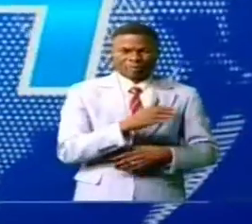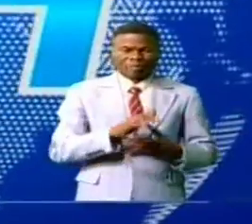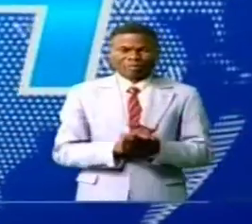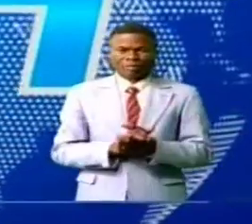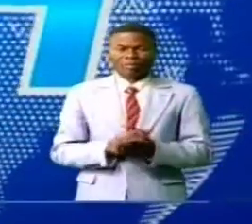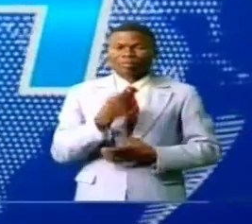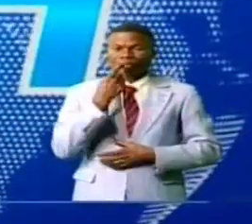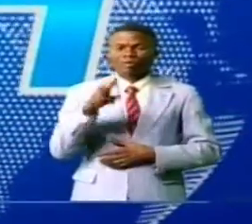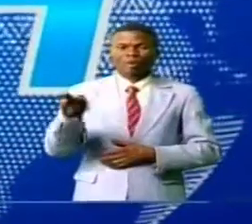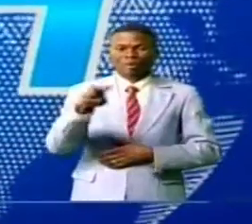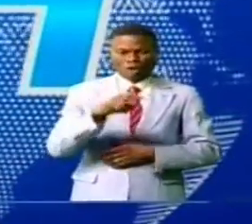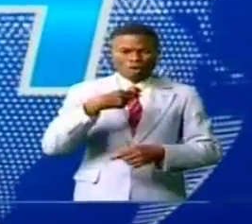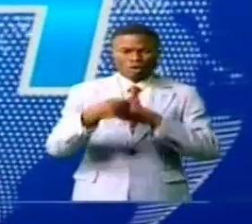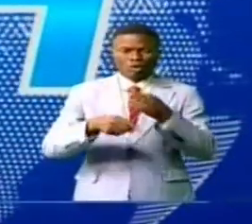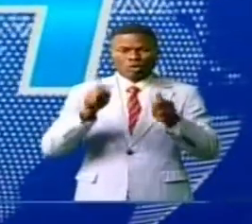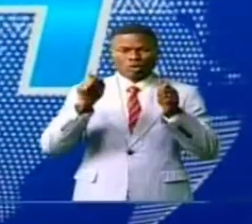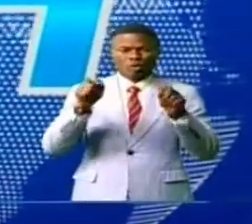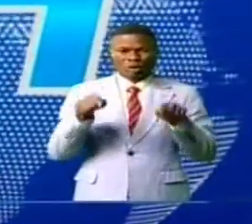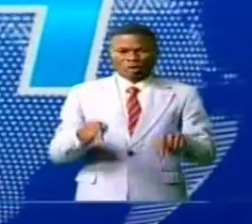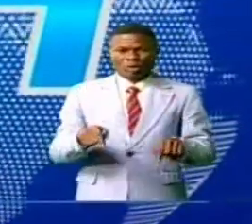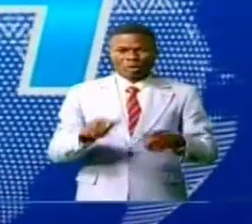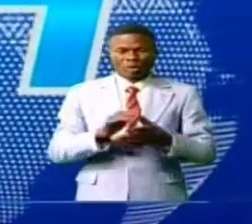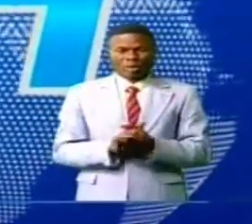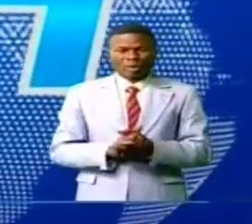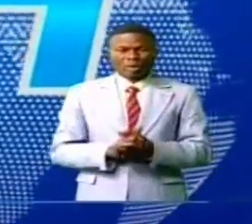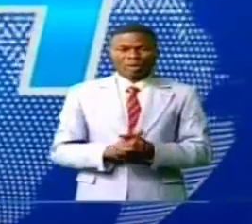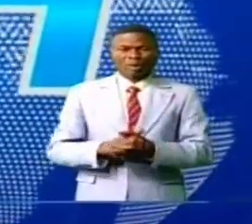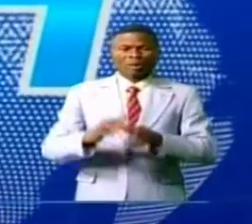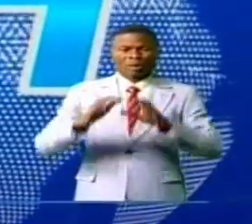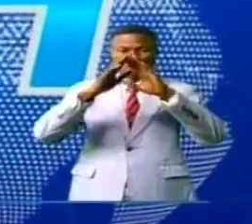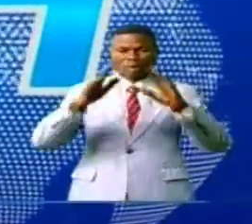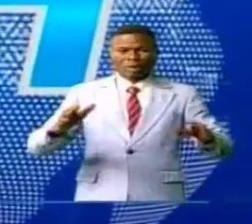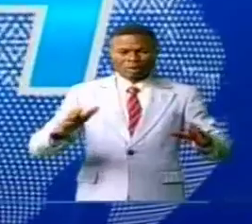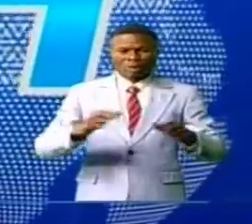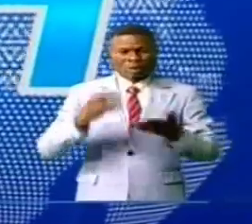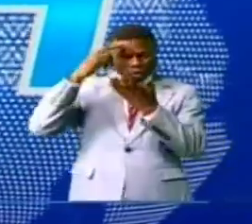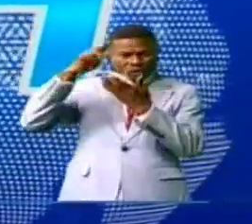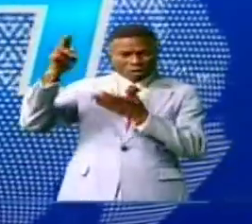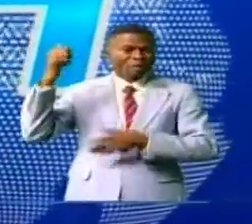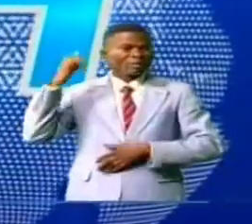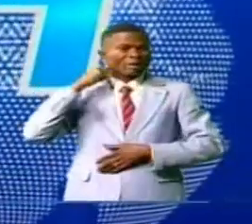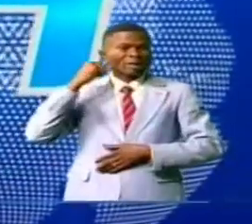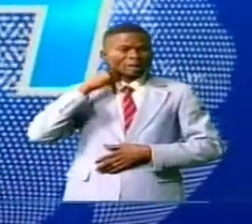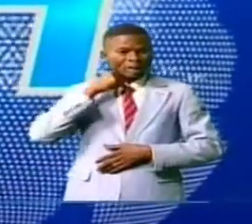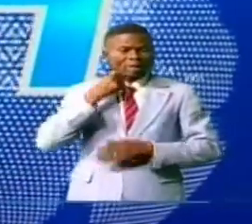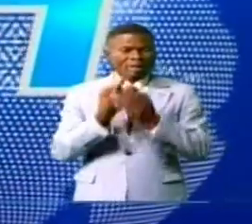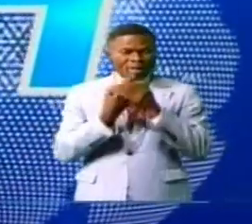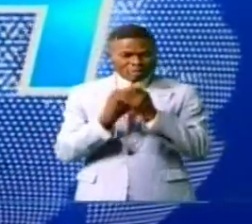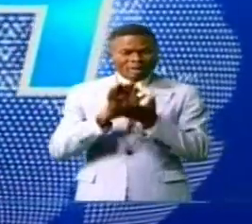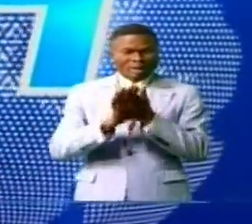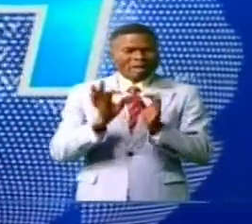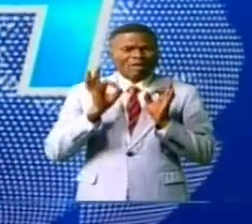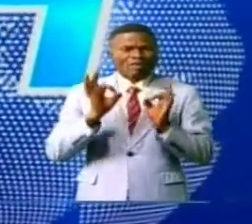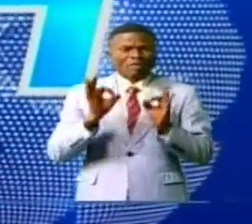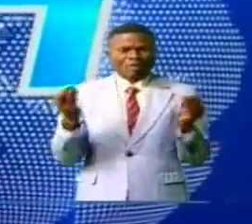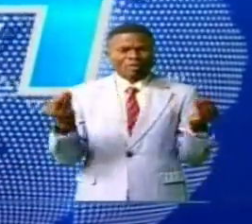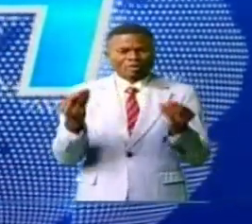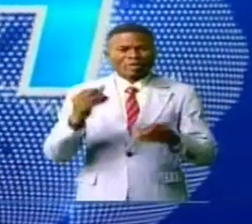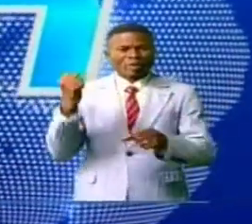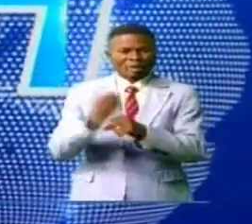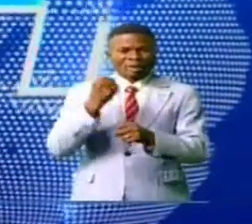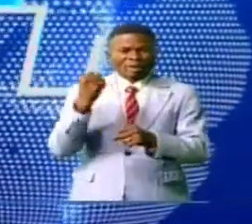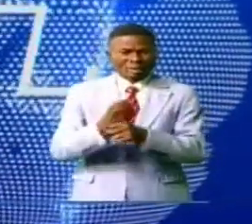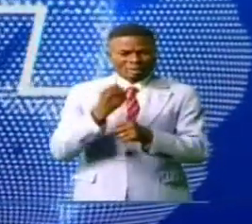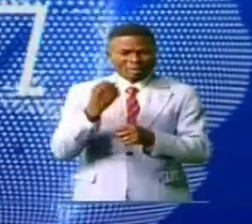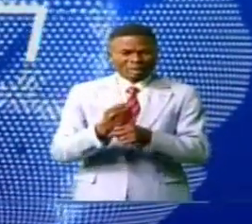Je le disais au début de ce journal, l'auditoire M4 de la faculté de médecine sera rénové grâce aux travaux